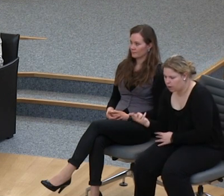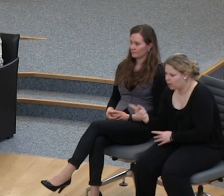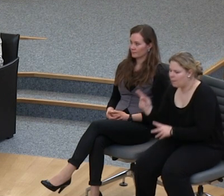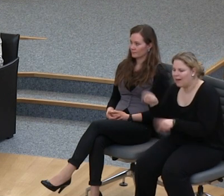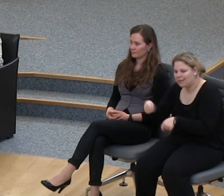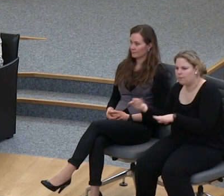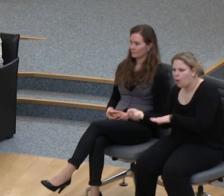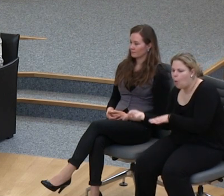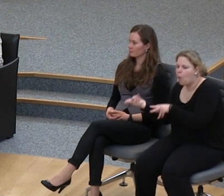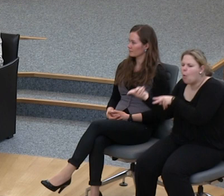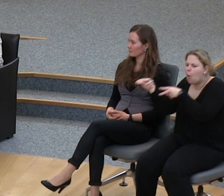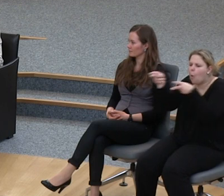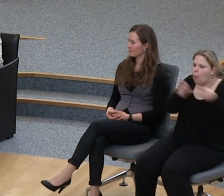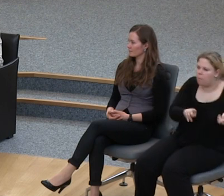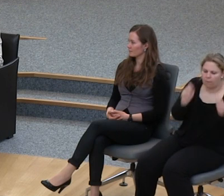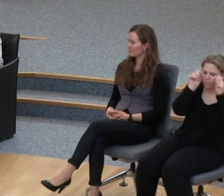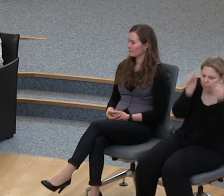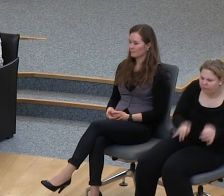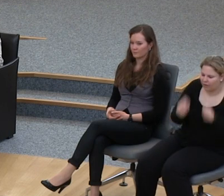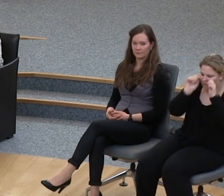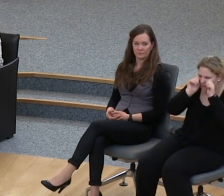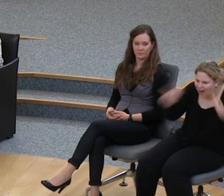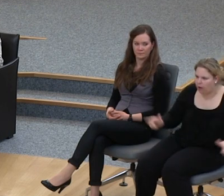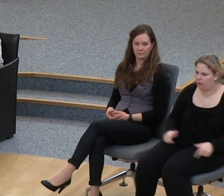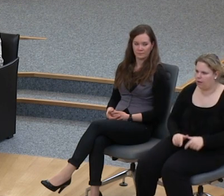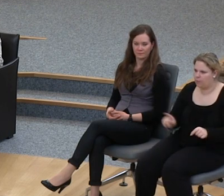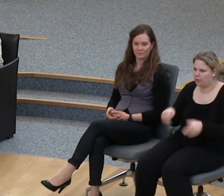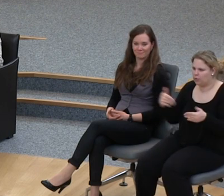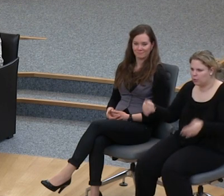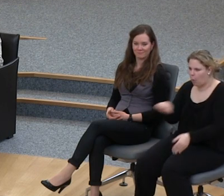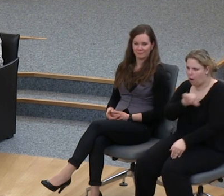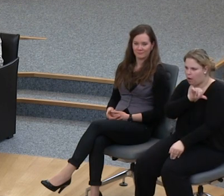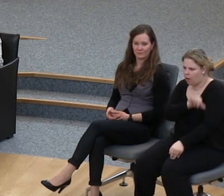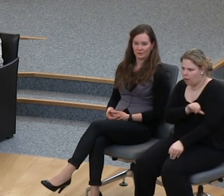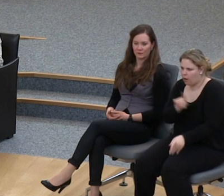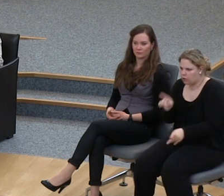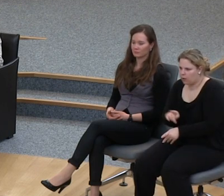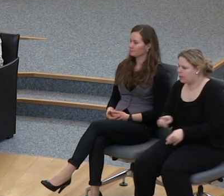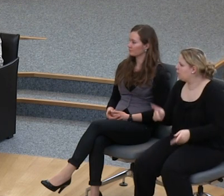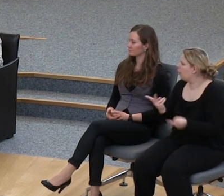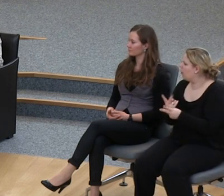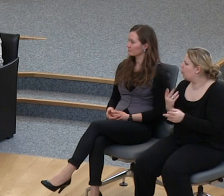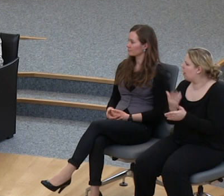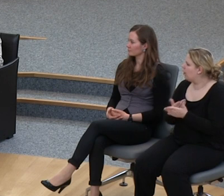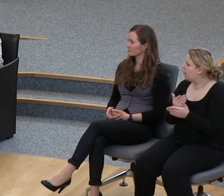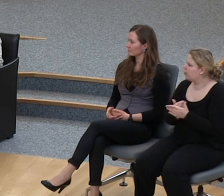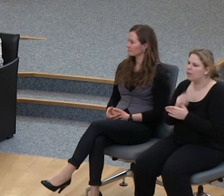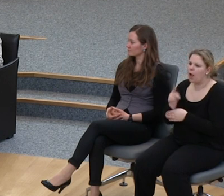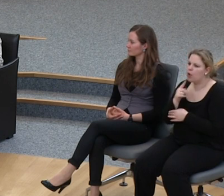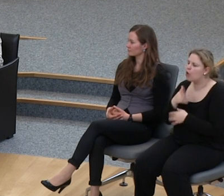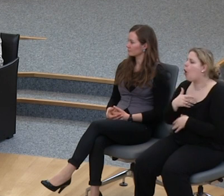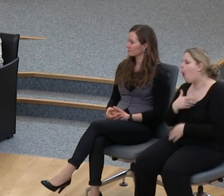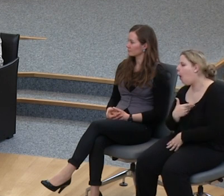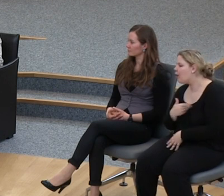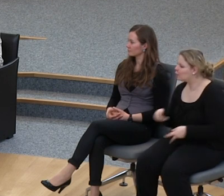also bei der Operation alles schief. Oder dass man mir sagte, hey, das ist aber ein schöner Rollstuhl, den nehme ich jetzt mal zur Transporteur,